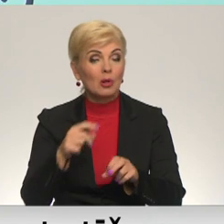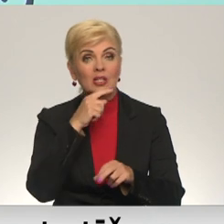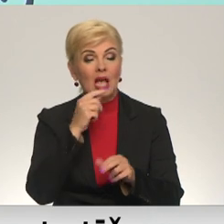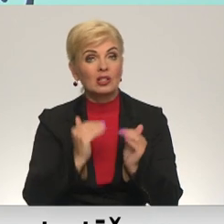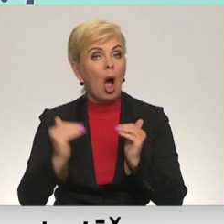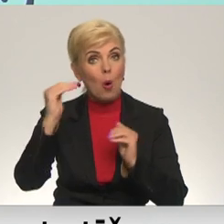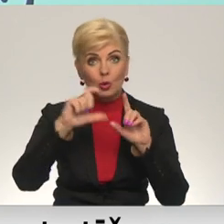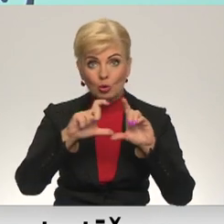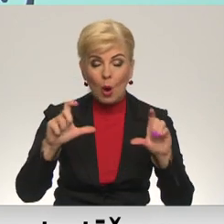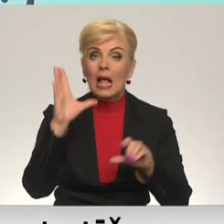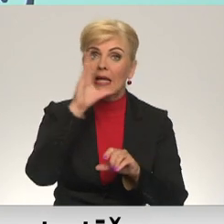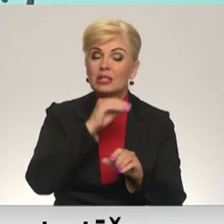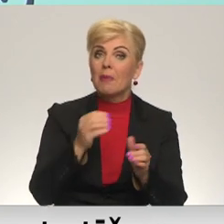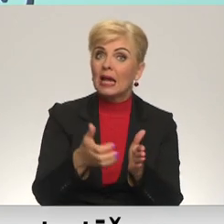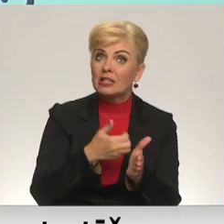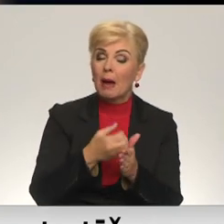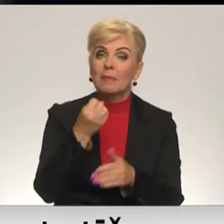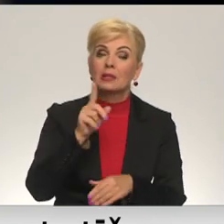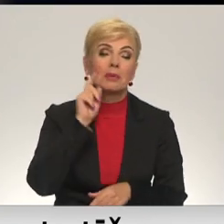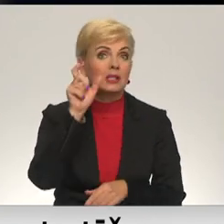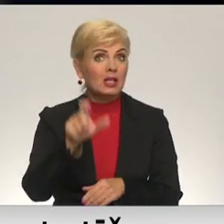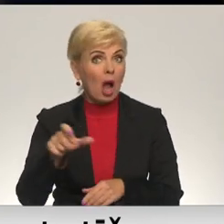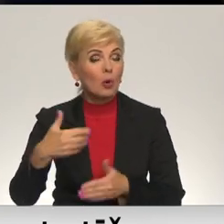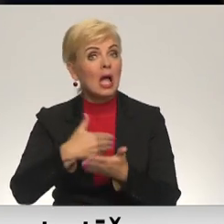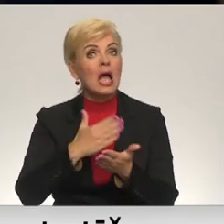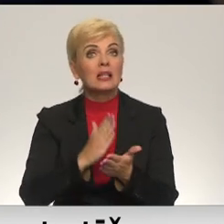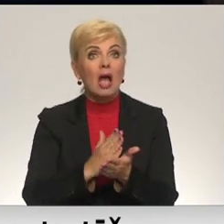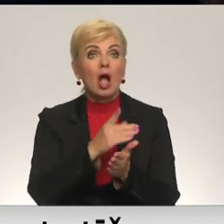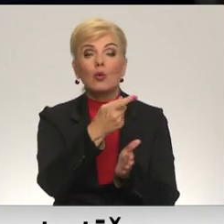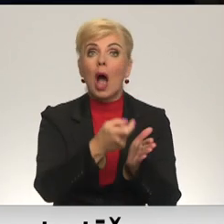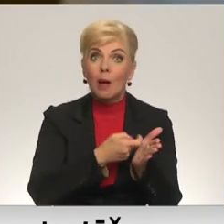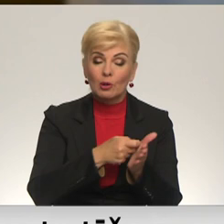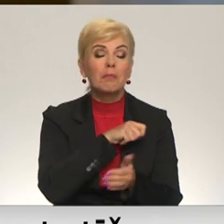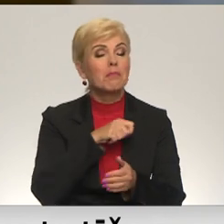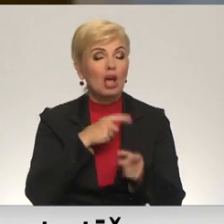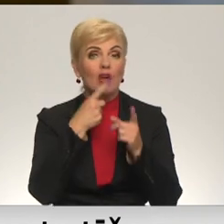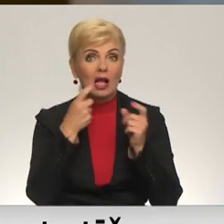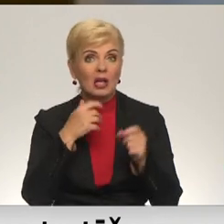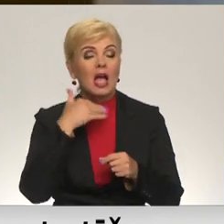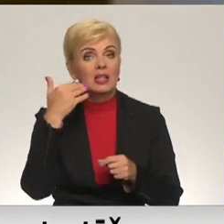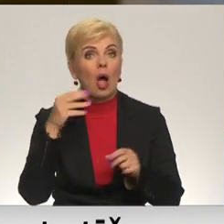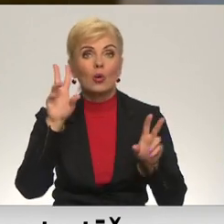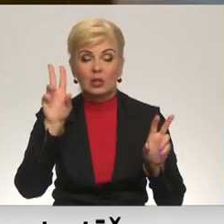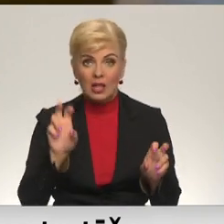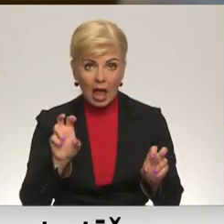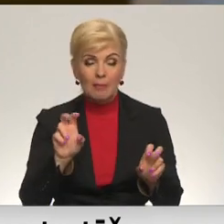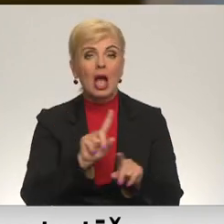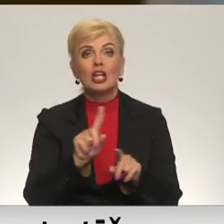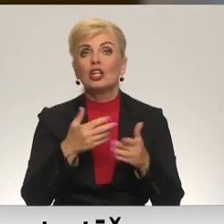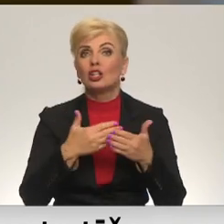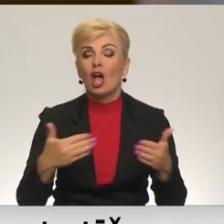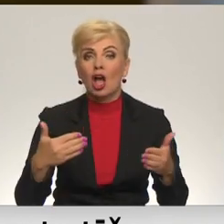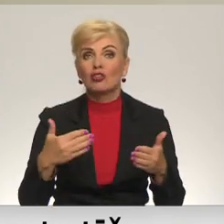augstskolā. Iespēju izmantoja 15 jaunieši. Daļa uzrunāto arī atzīst, ka daudziem par šo tēmu joprojām ir